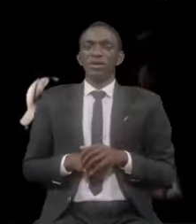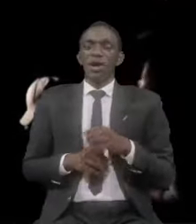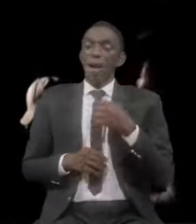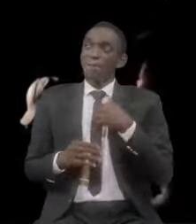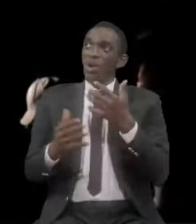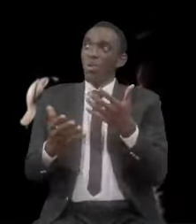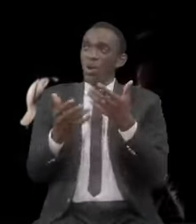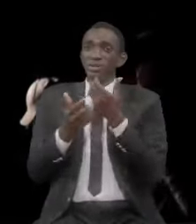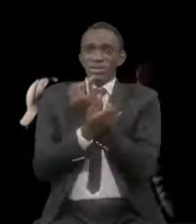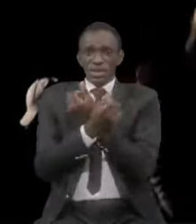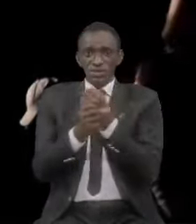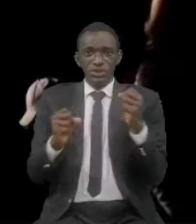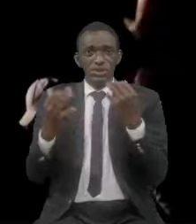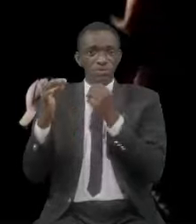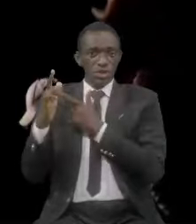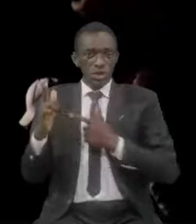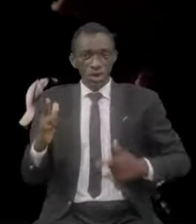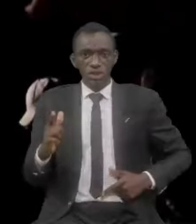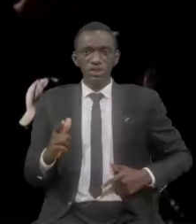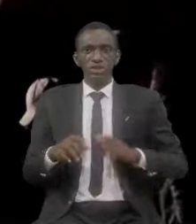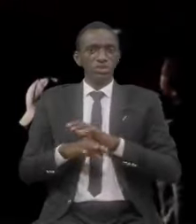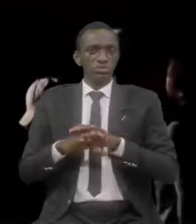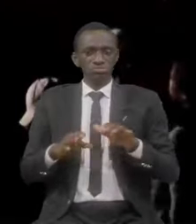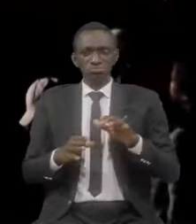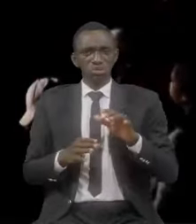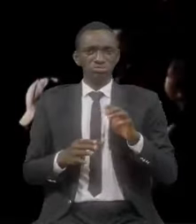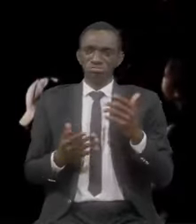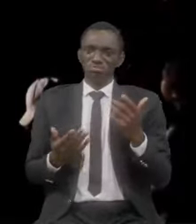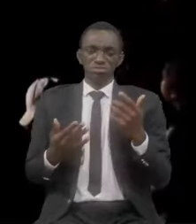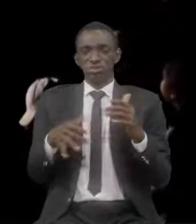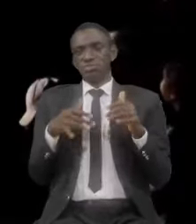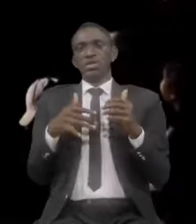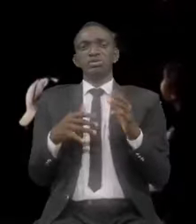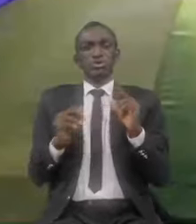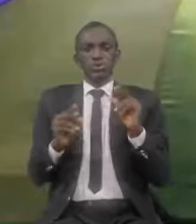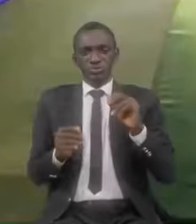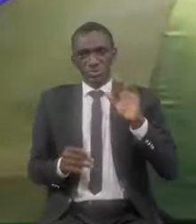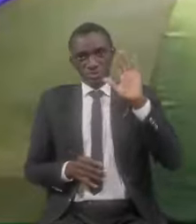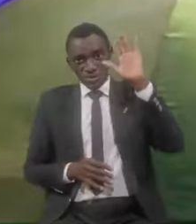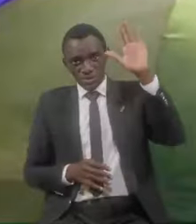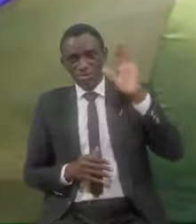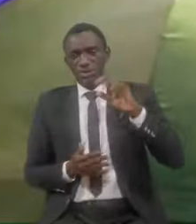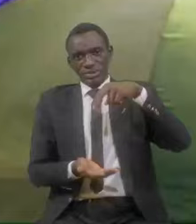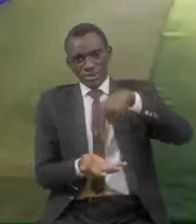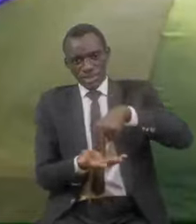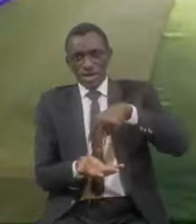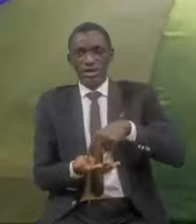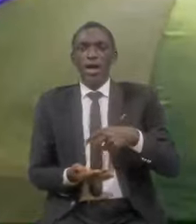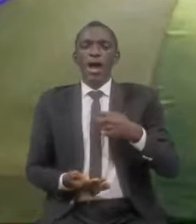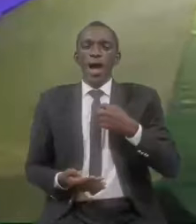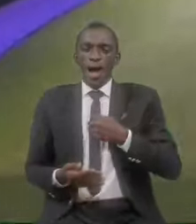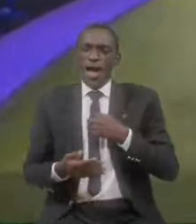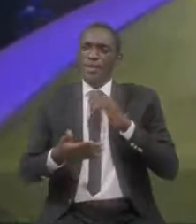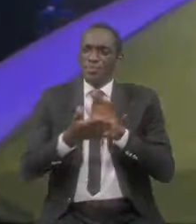Je veux le salut du Seigneur ce soir. Je veux son pardon ce soir. Je